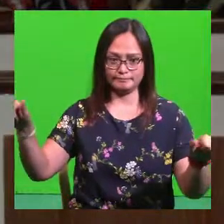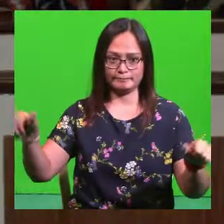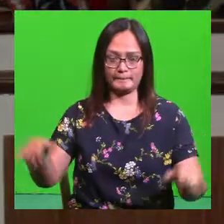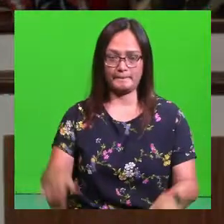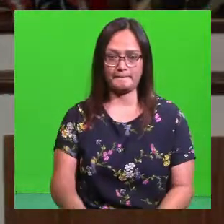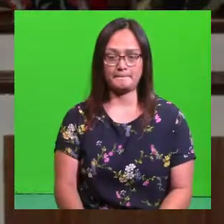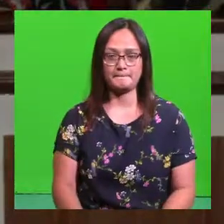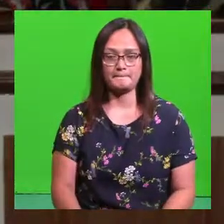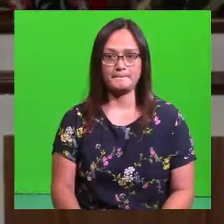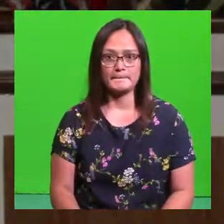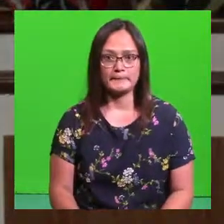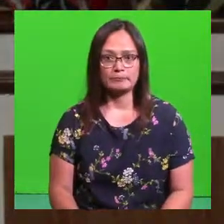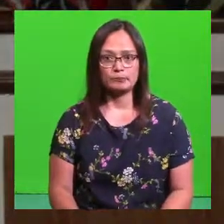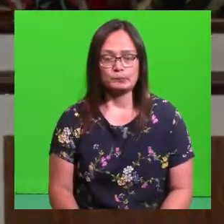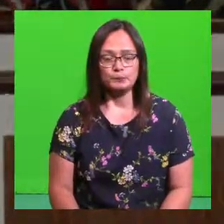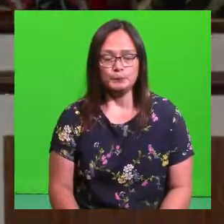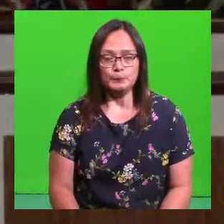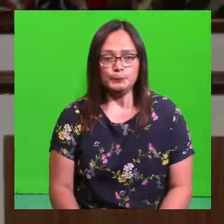up the ghost, ano po nangyari?